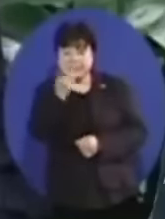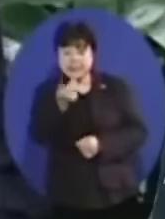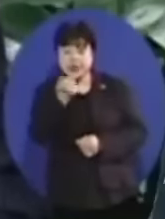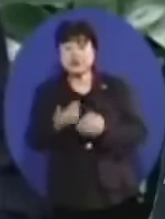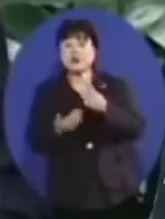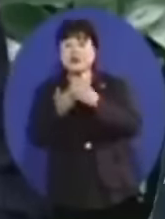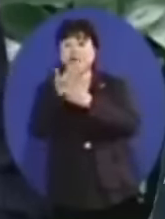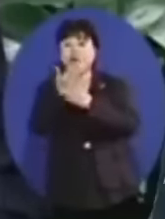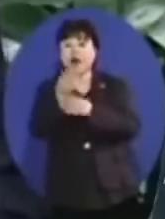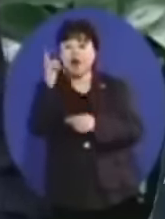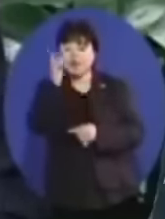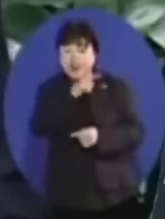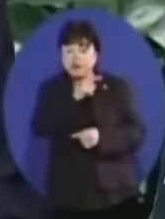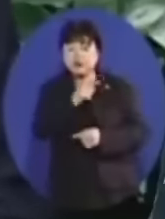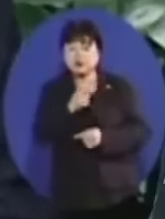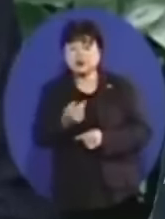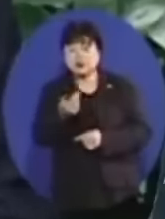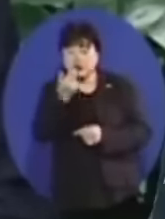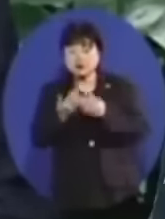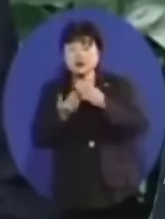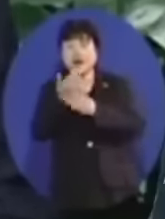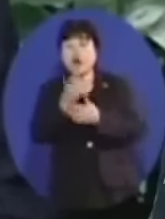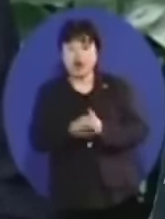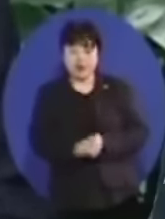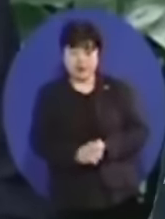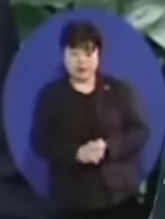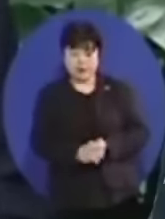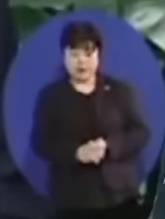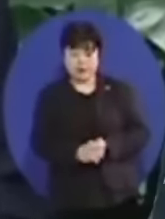거기에서 나오고 나쁜 생명도 거기에서 나온다.